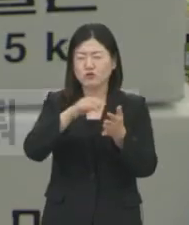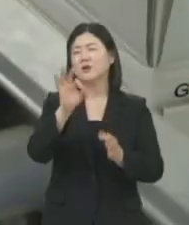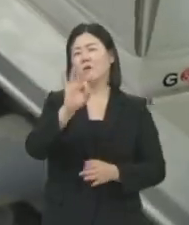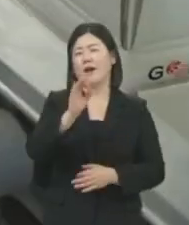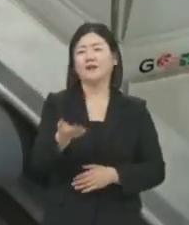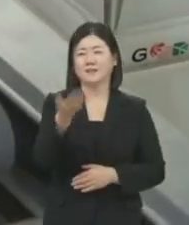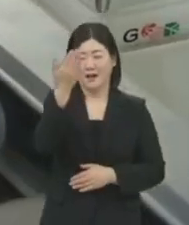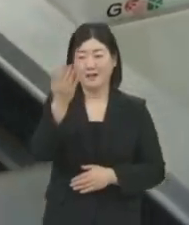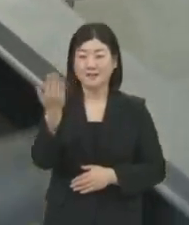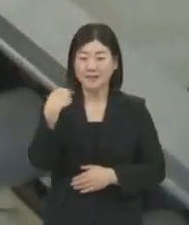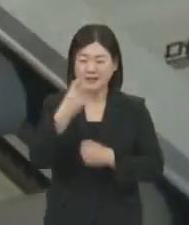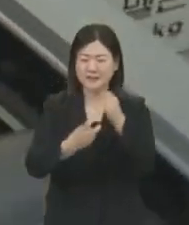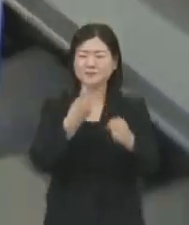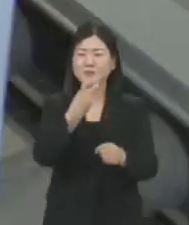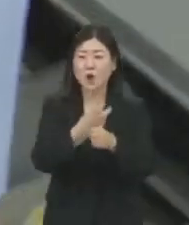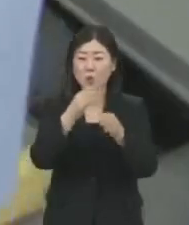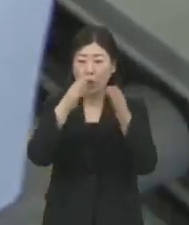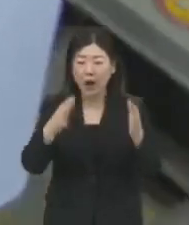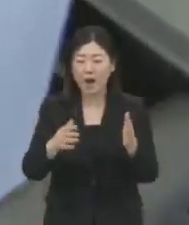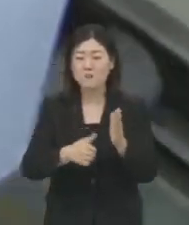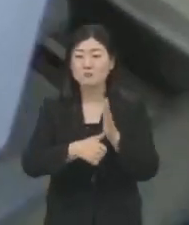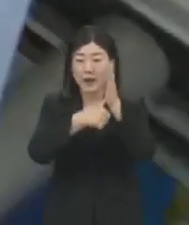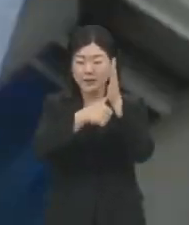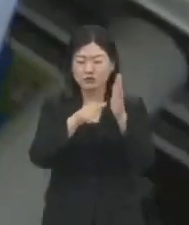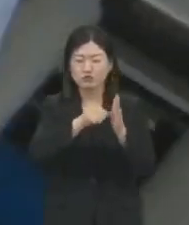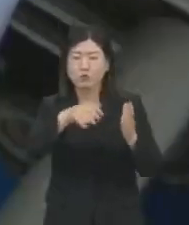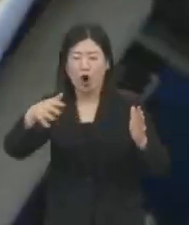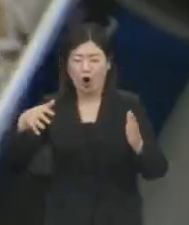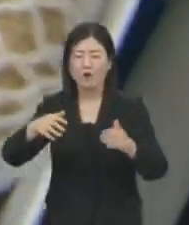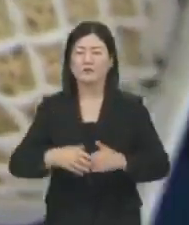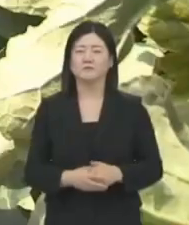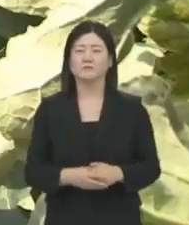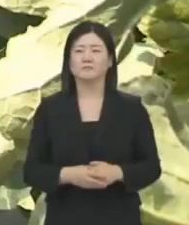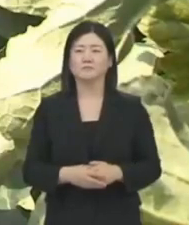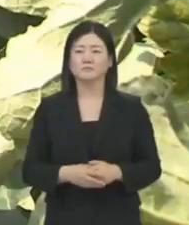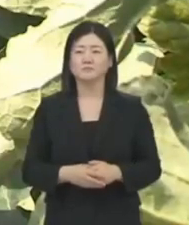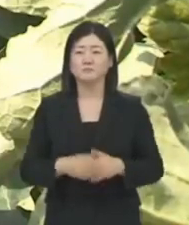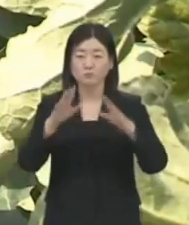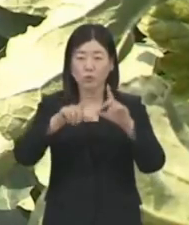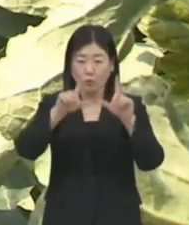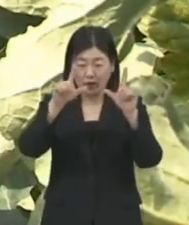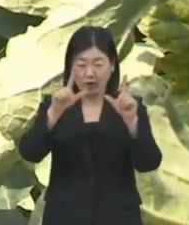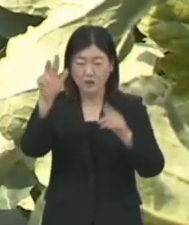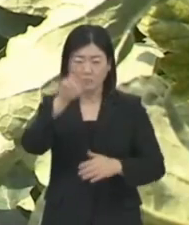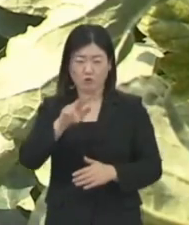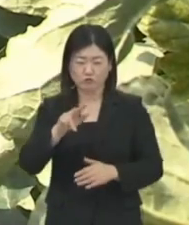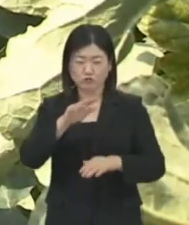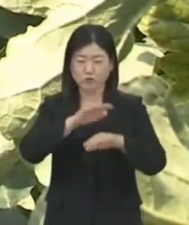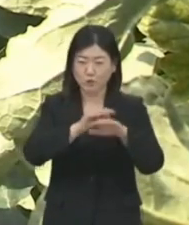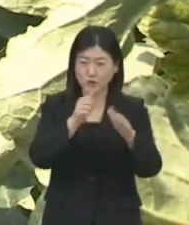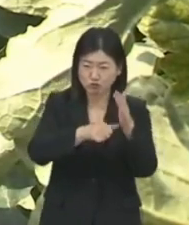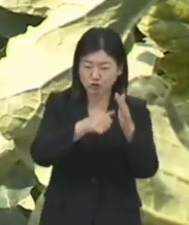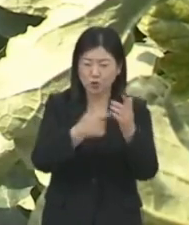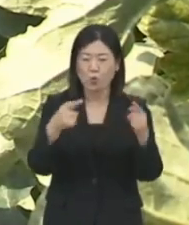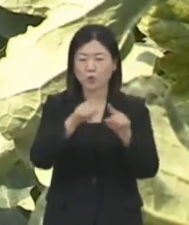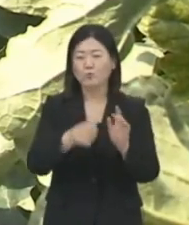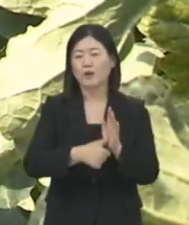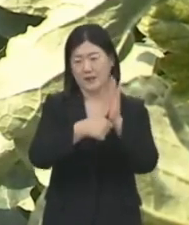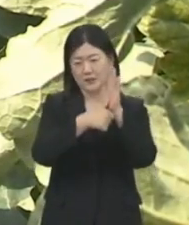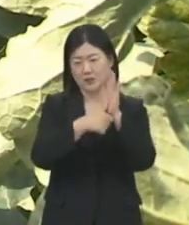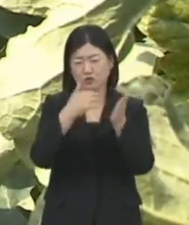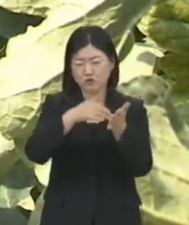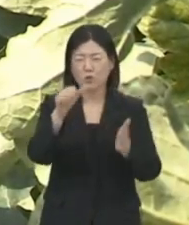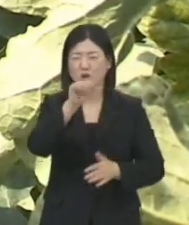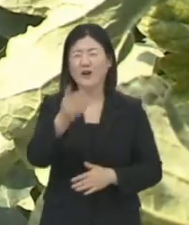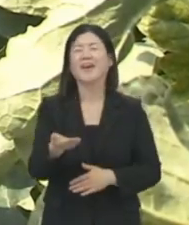달하는데 지난 20년간 굿들의 브랜드로 명성을 높여왔습니다. 올해 현재 전국 농산물 공동 브랜드는